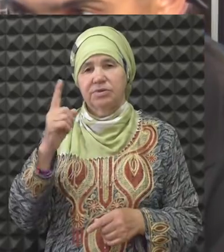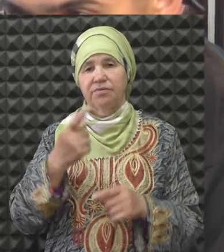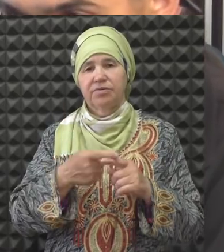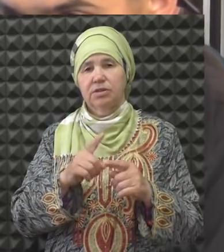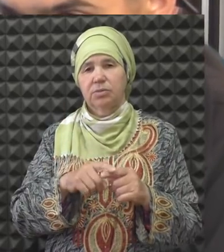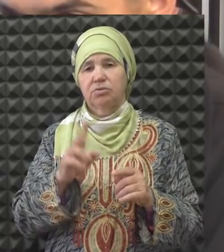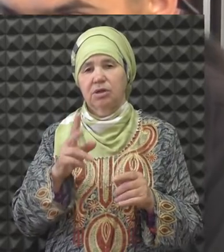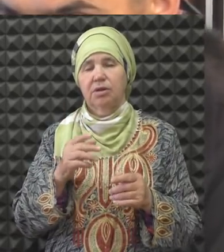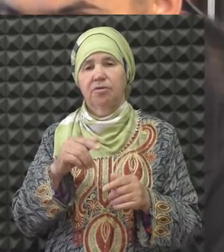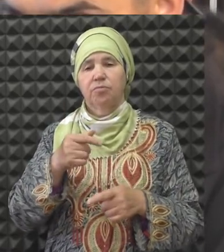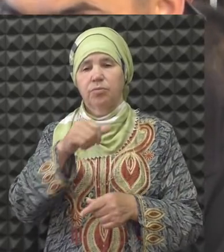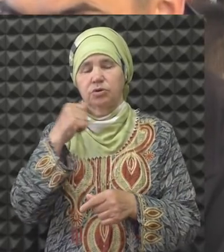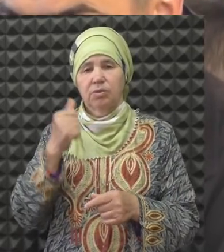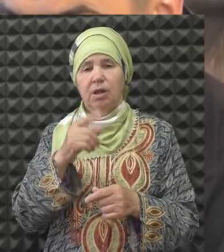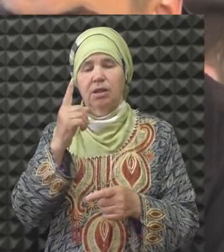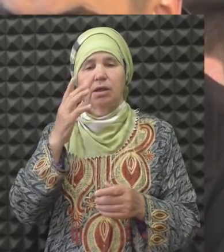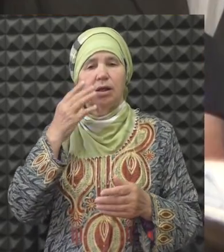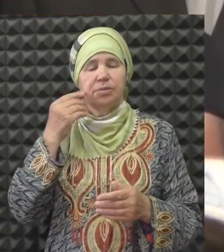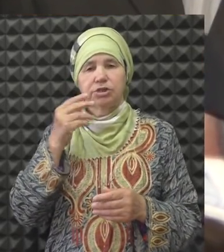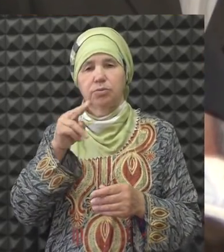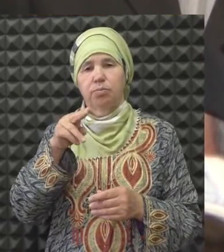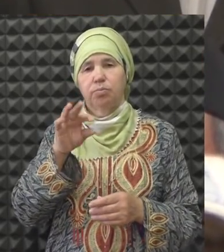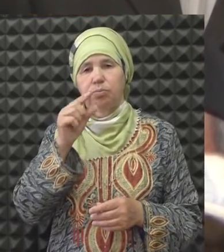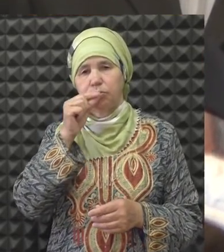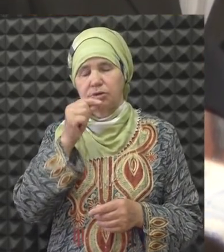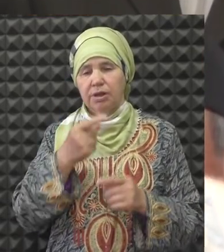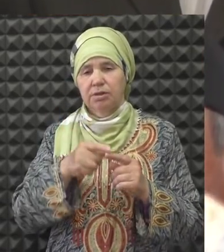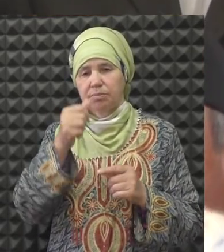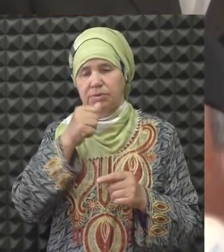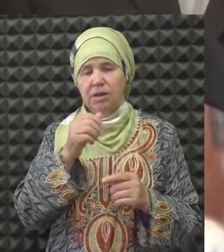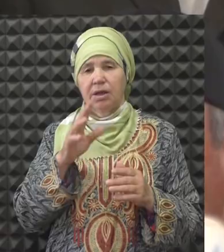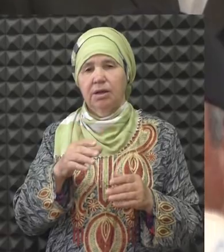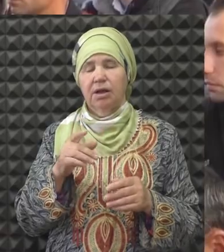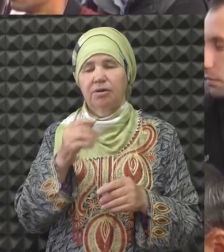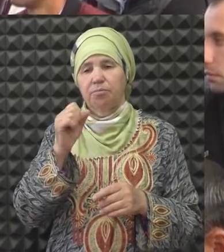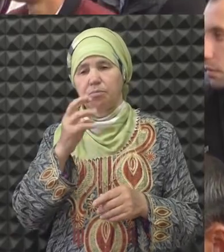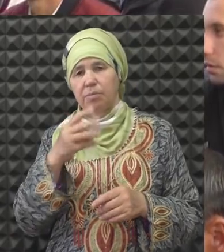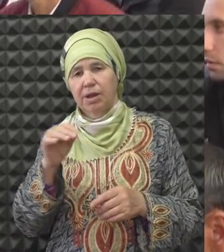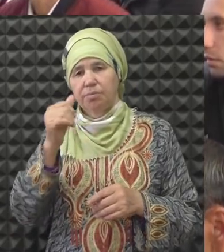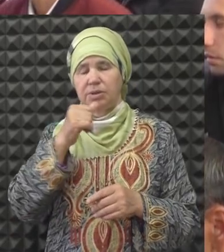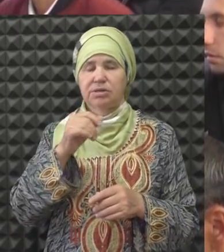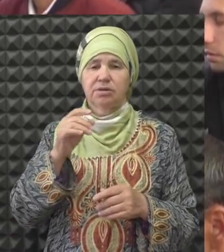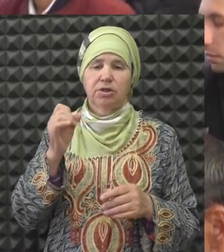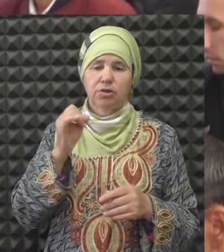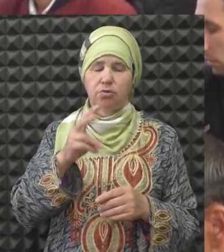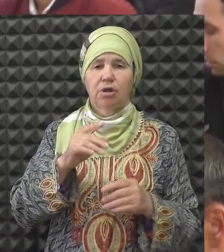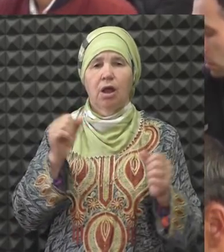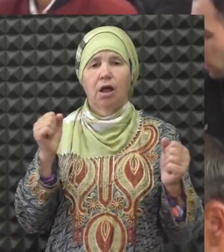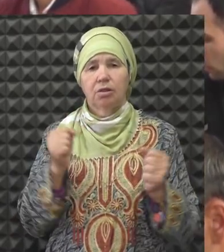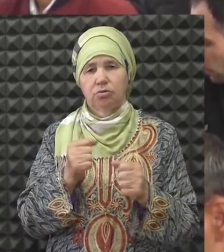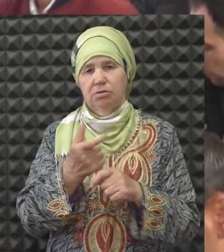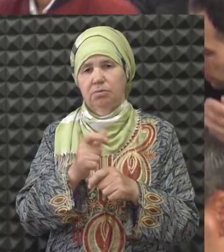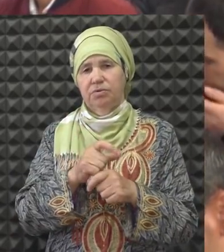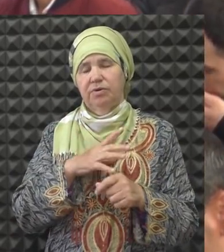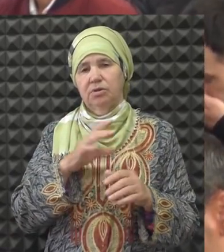Слава Всевышнему, в этом году, как и в предыдущем, Аллах облегчил пост, сделав этот Рамадан как в мае, так и в июне прохладным, а иногда и